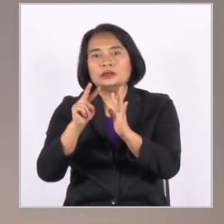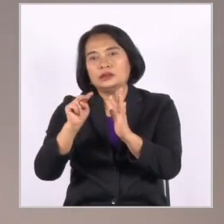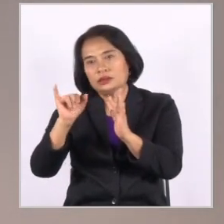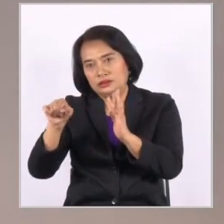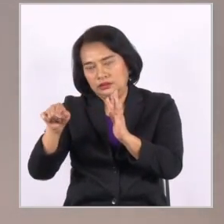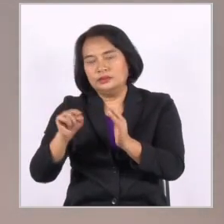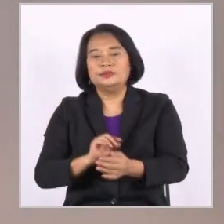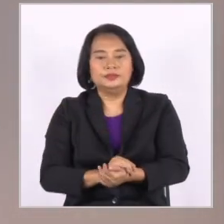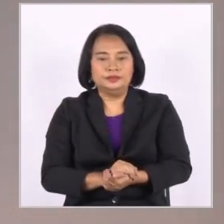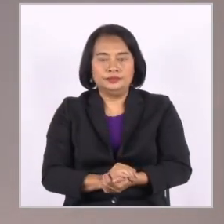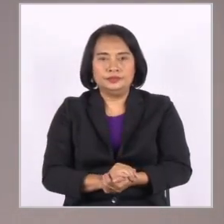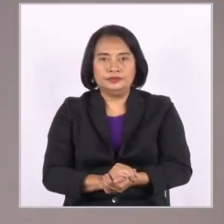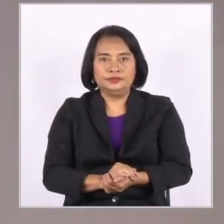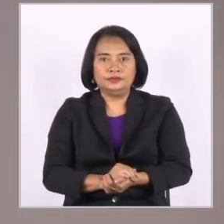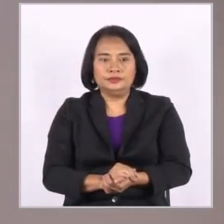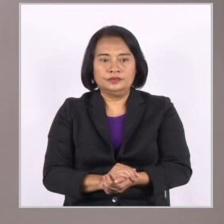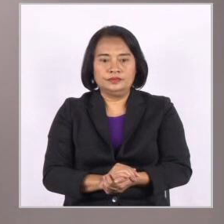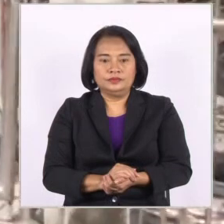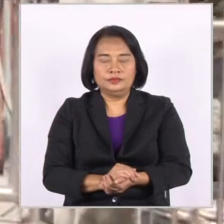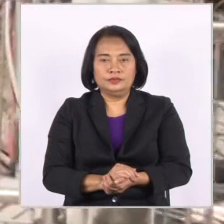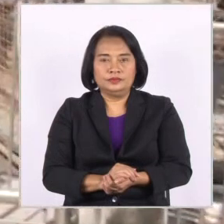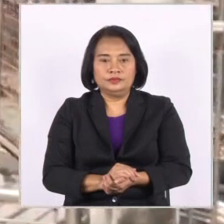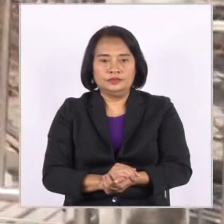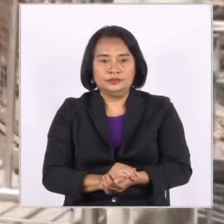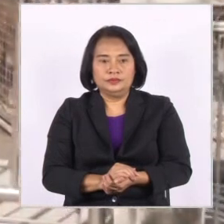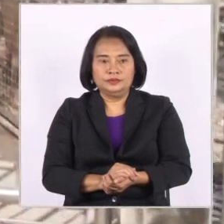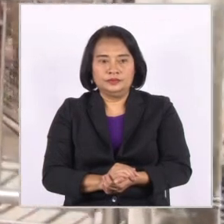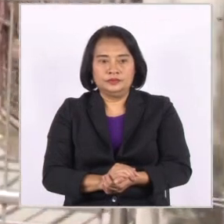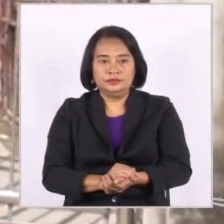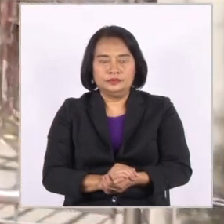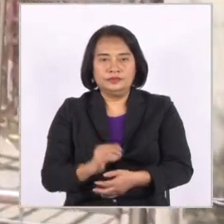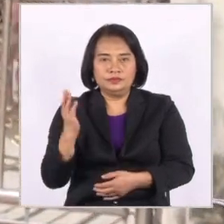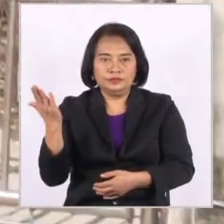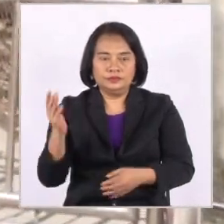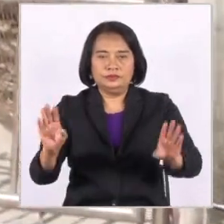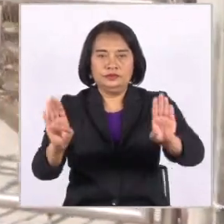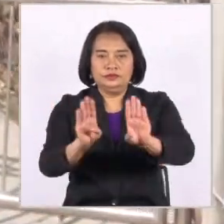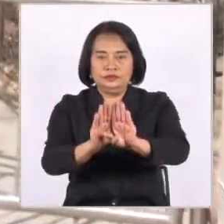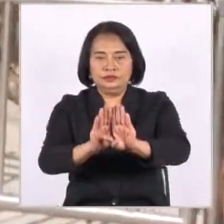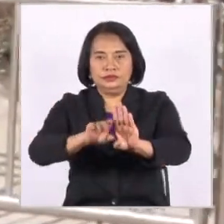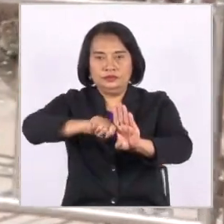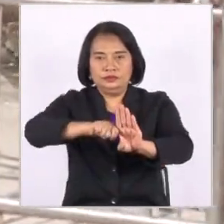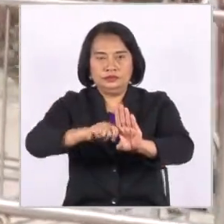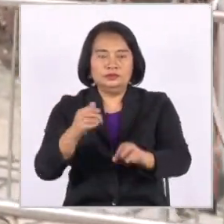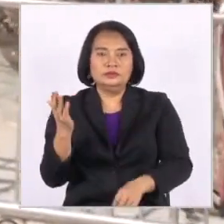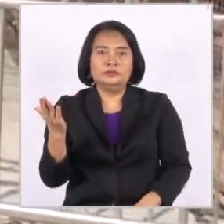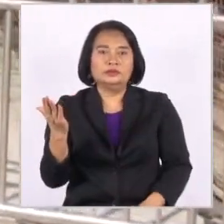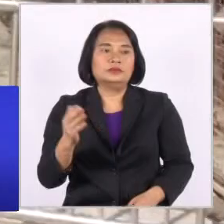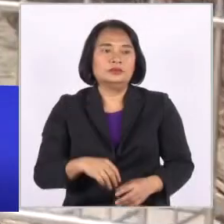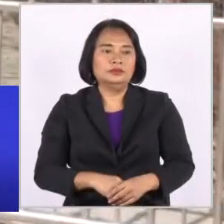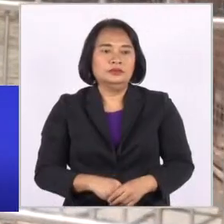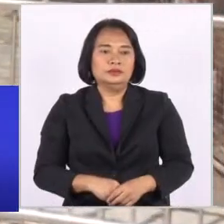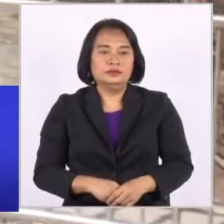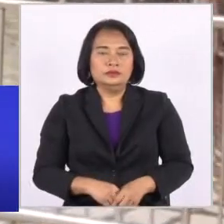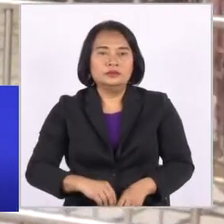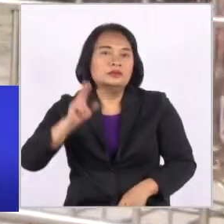าว Workpoint ลงพื้นที่ไปนะคะประตูด้านในและด้านนอกเนี่ยปิดล็อกนี่อย่างที่ภาพที่เห็นแบบนี้ทีมข่าวก็เ